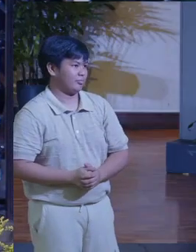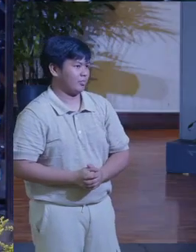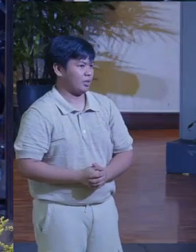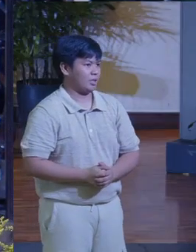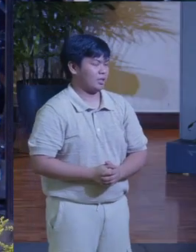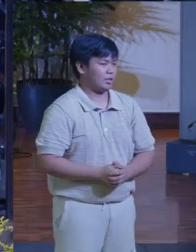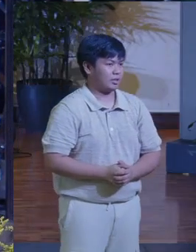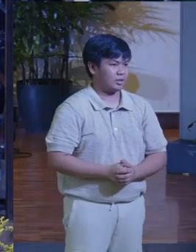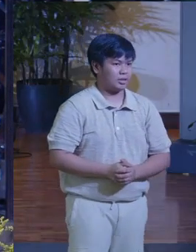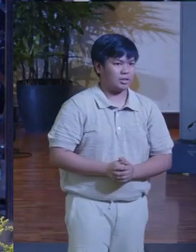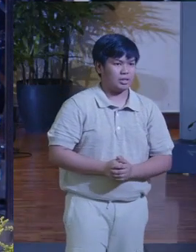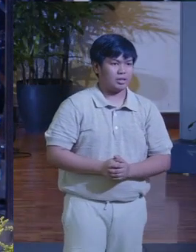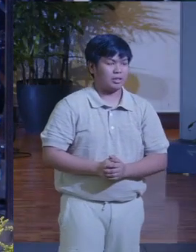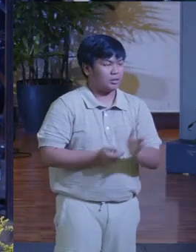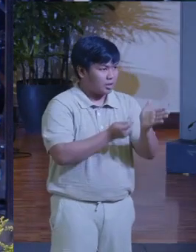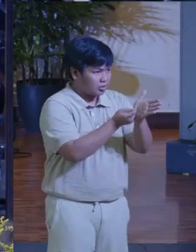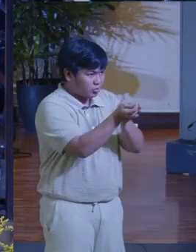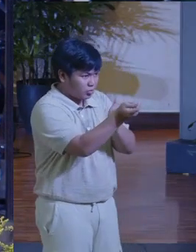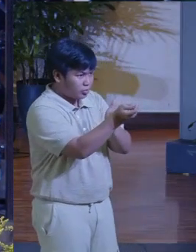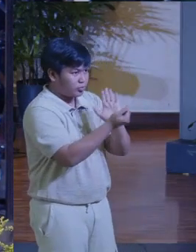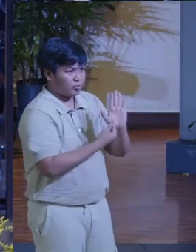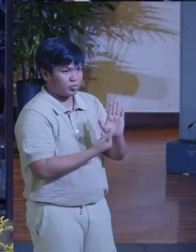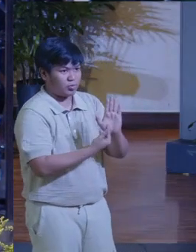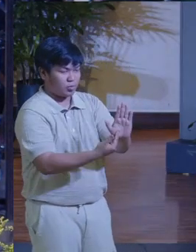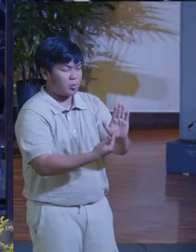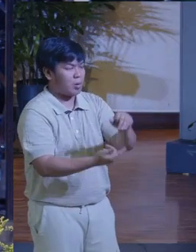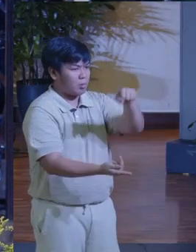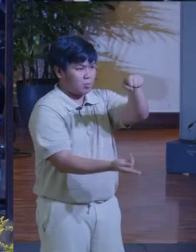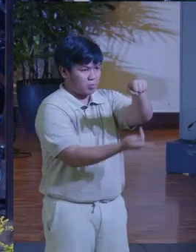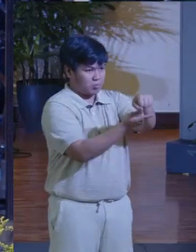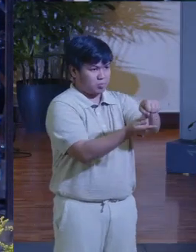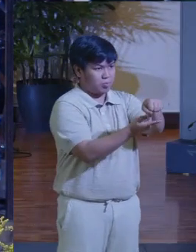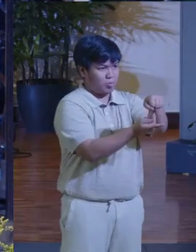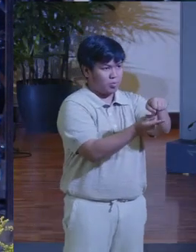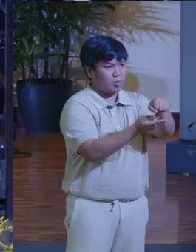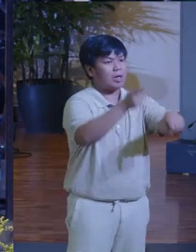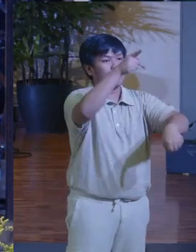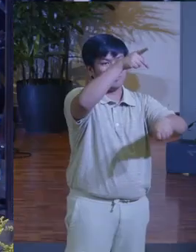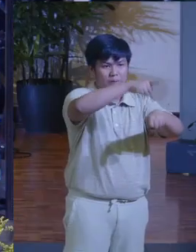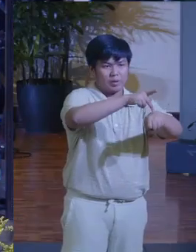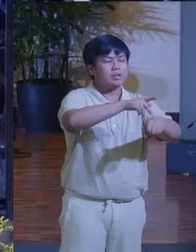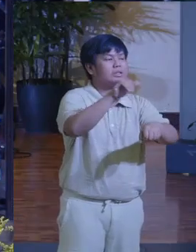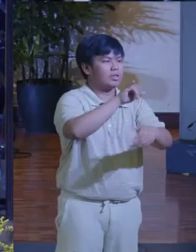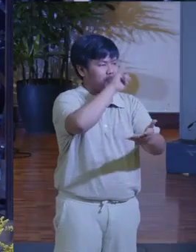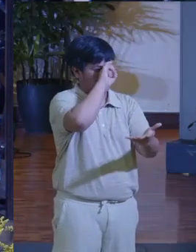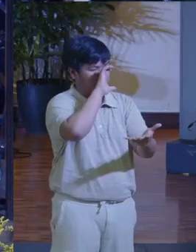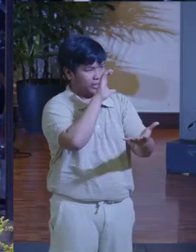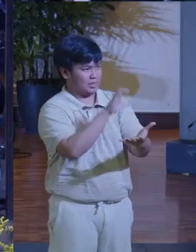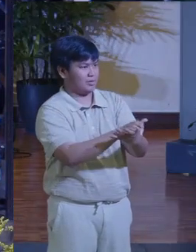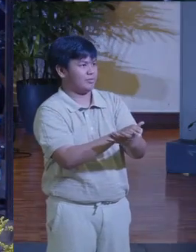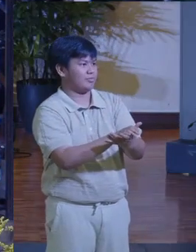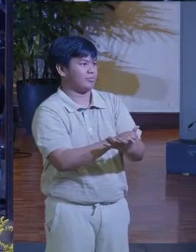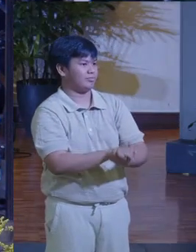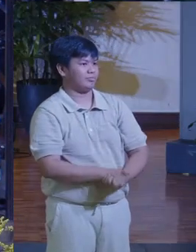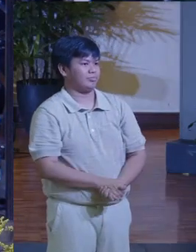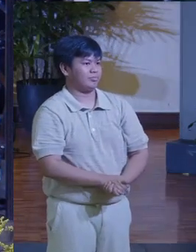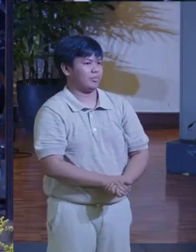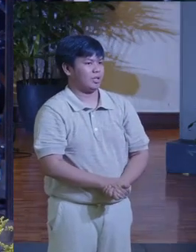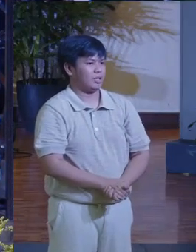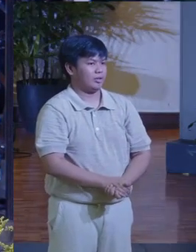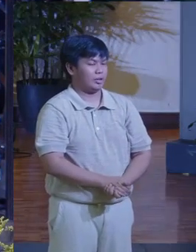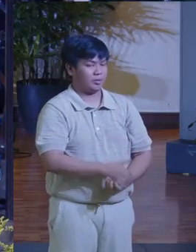Ang katotohanan ito ay actually niyakap ni Pablo at ni Pedro sa kanilang buhay.